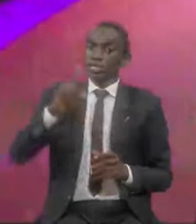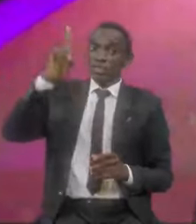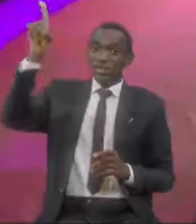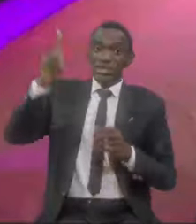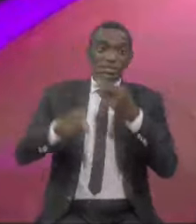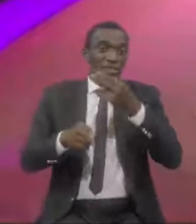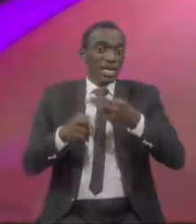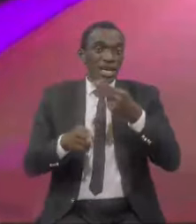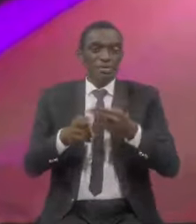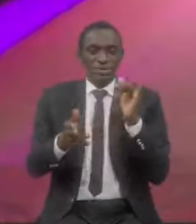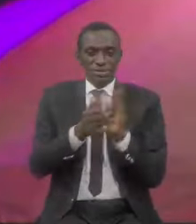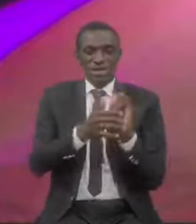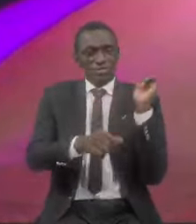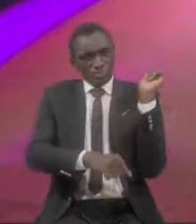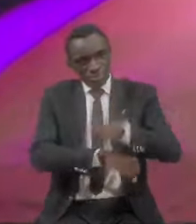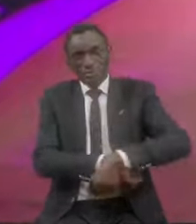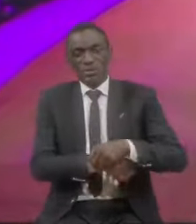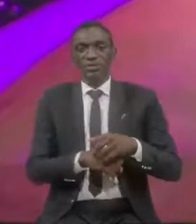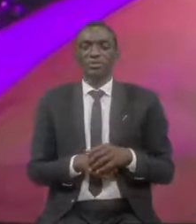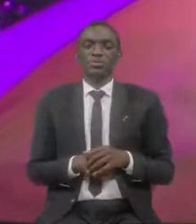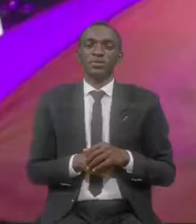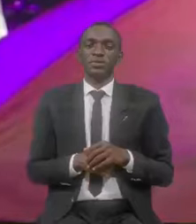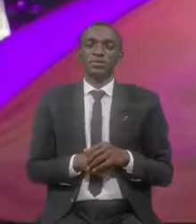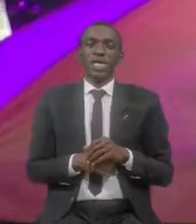Le nom qui domine.